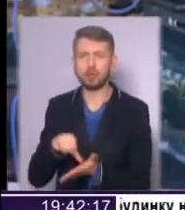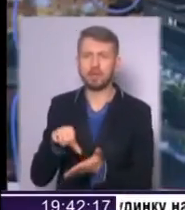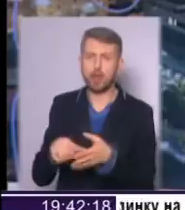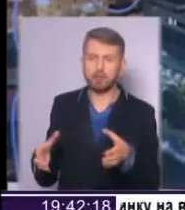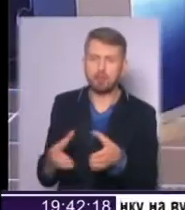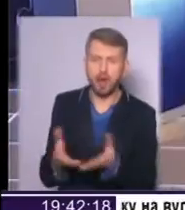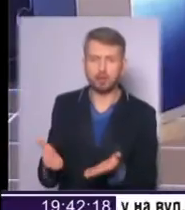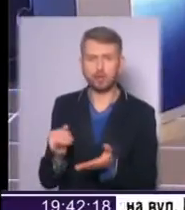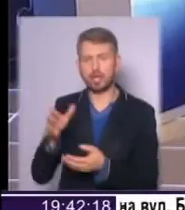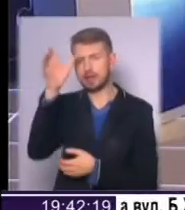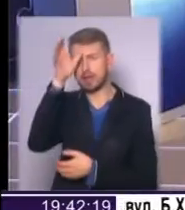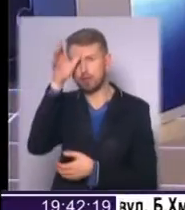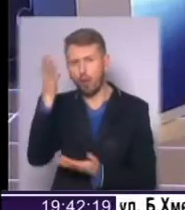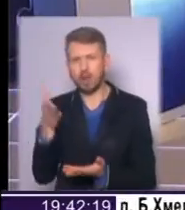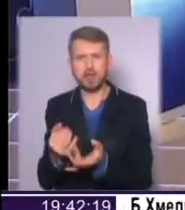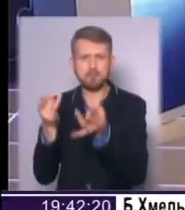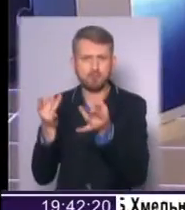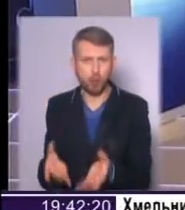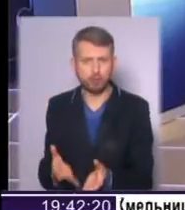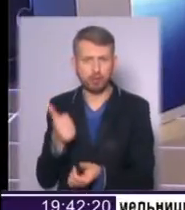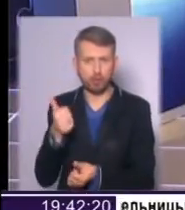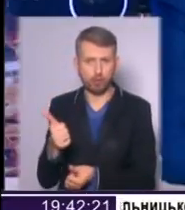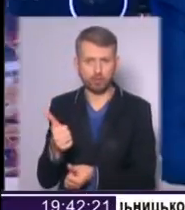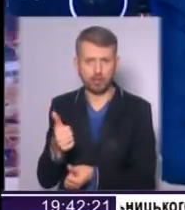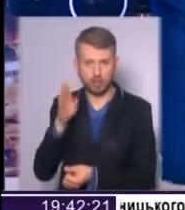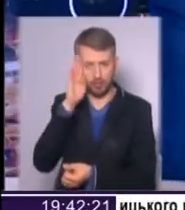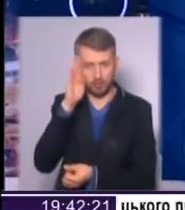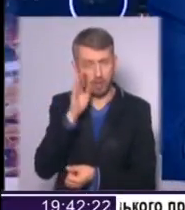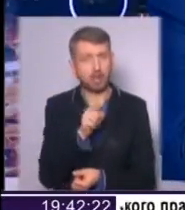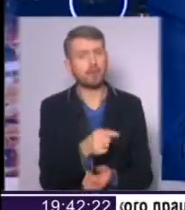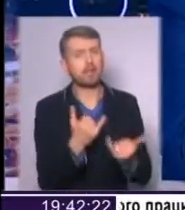партію, і інтелектуали, і просто хороші хлопці.